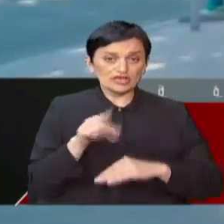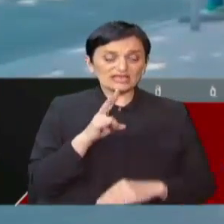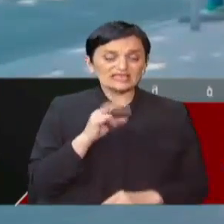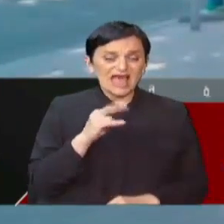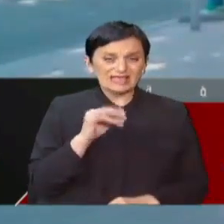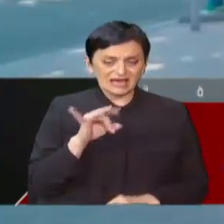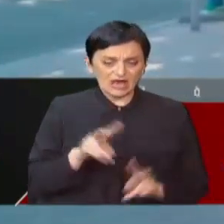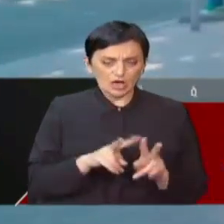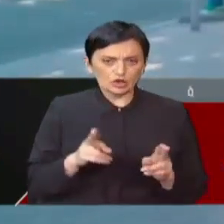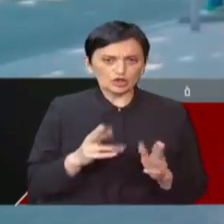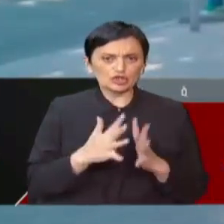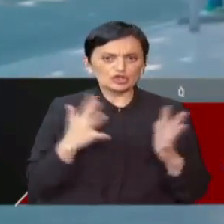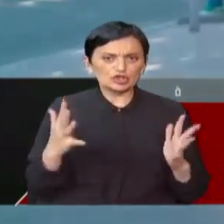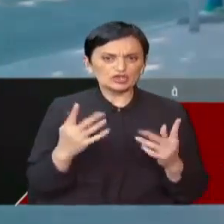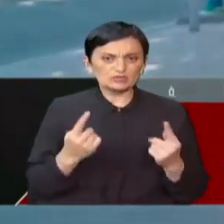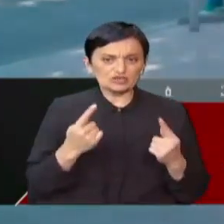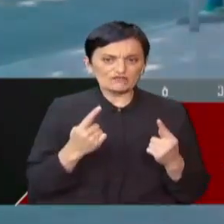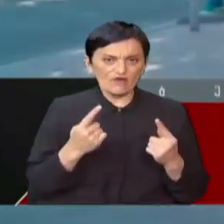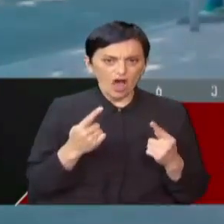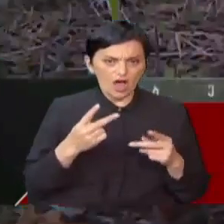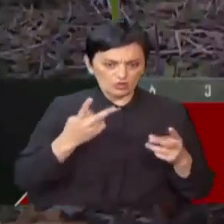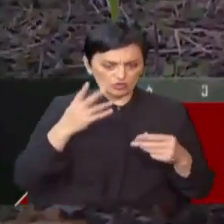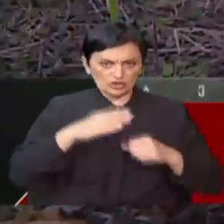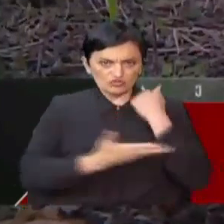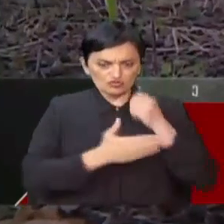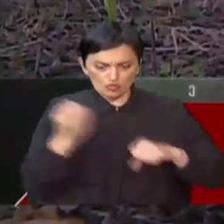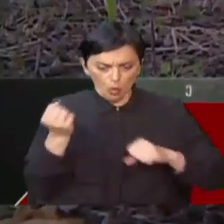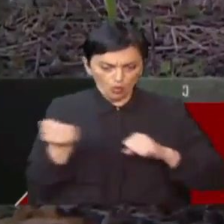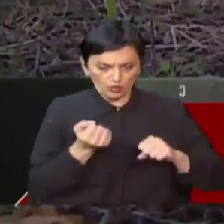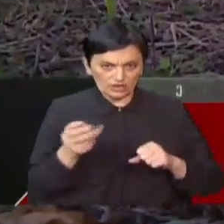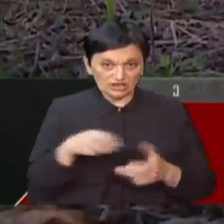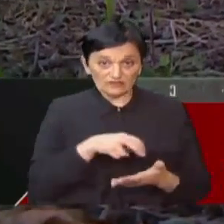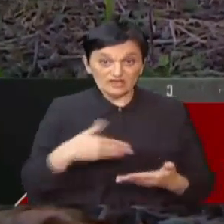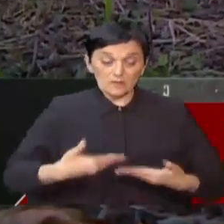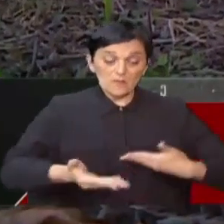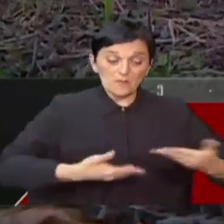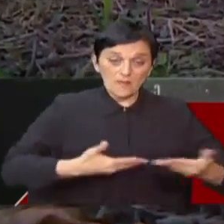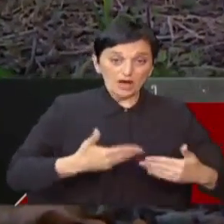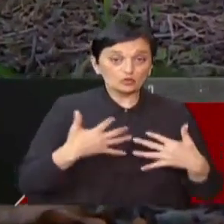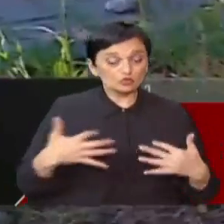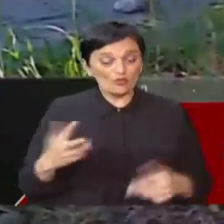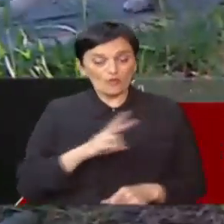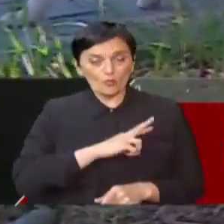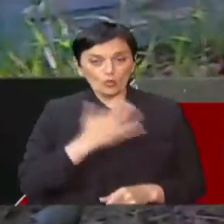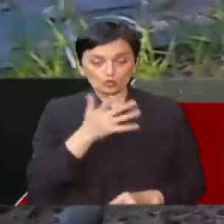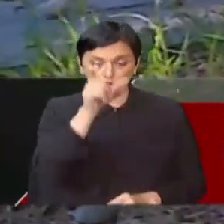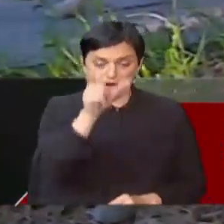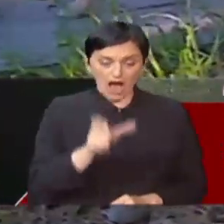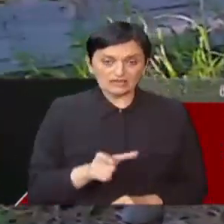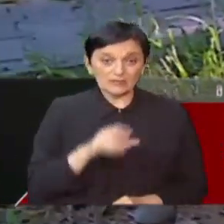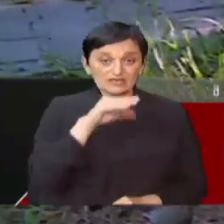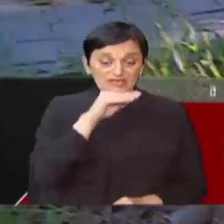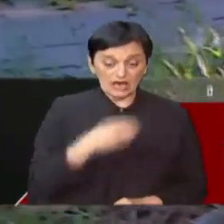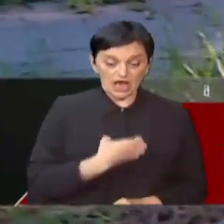ნიანდერტალელებივით დიდი მსხვილი კეტებით შეიარაღებულებმა უნდა ვიაროთ. ფეხით მოსიარულეს ცხოველთა მოყვარულს თუ ადამიანს, ვისაც